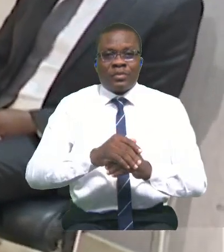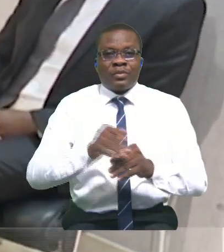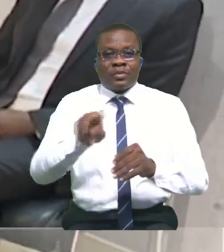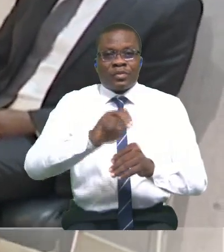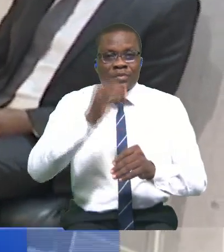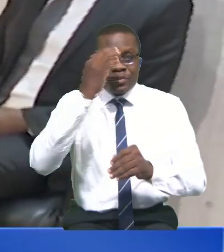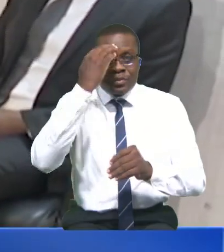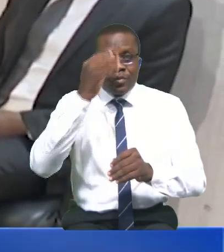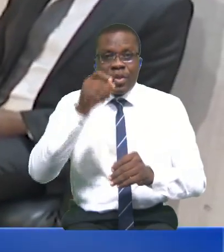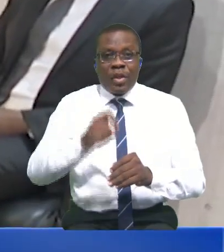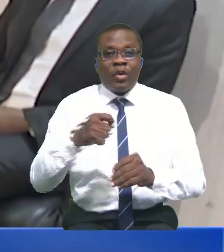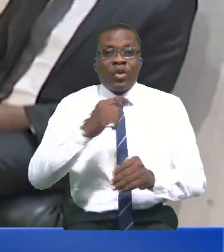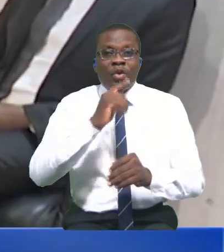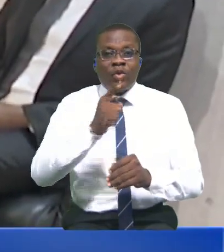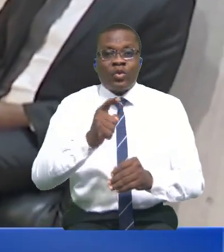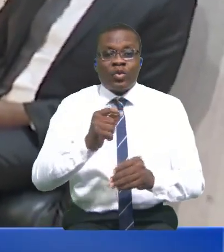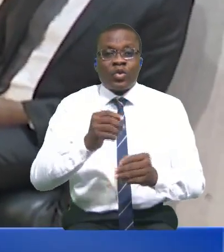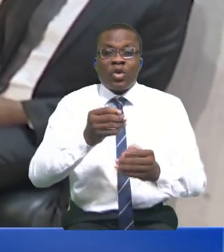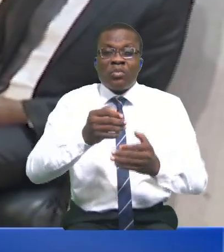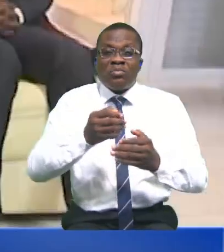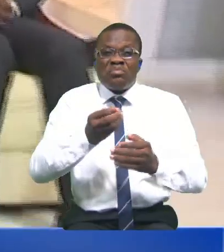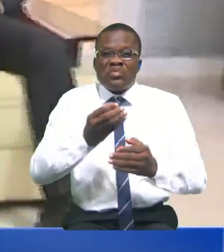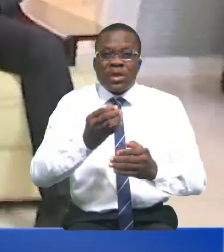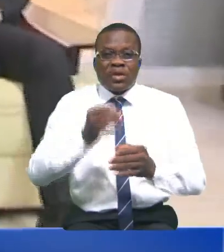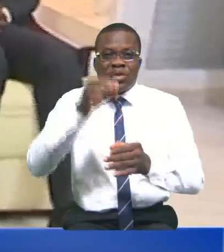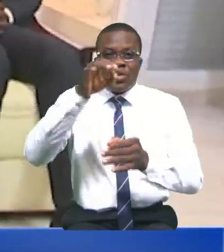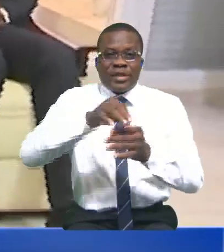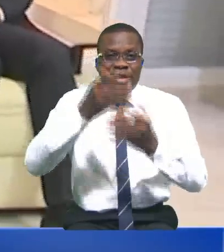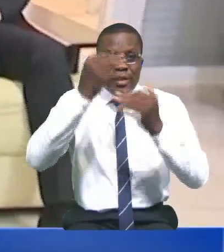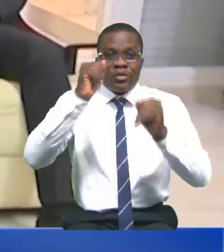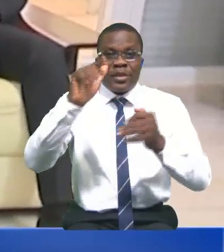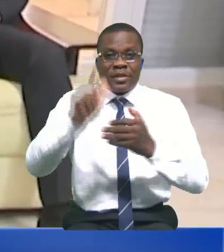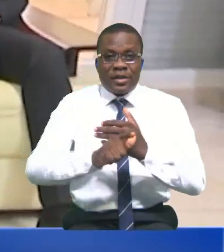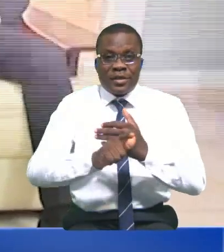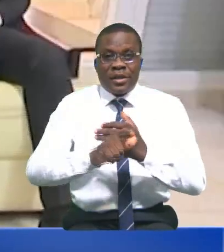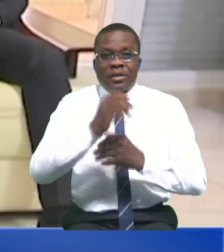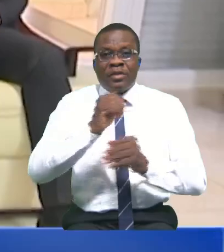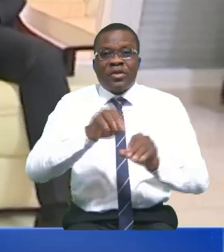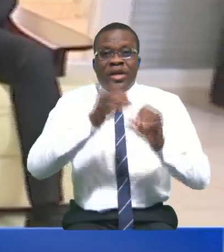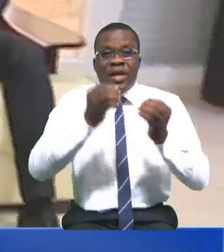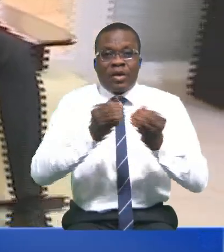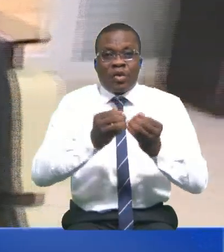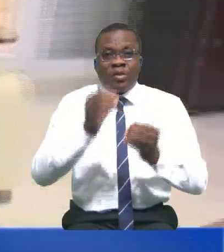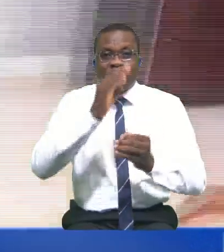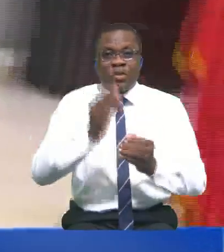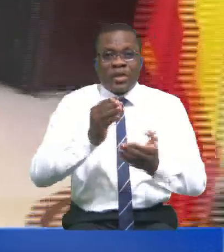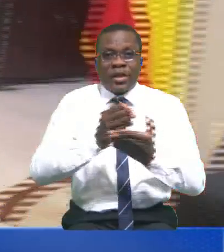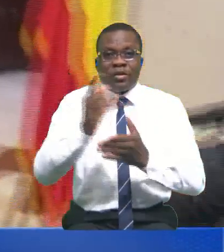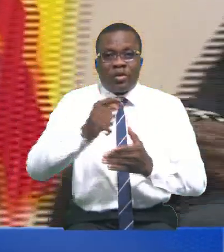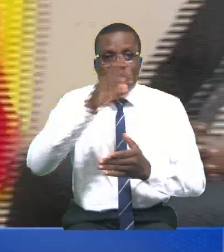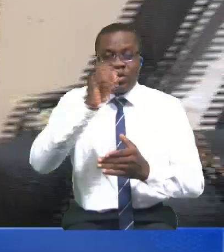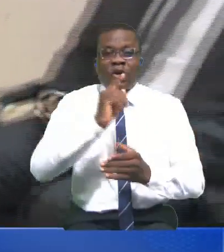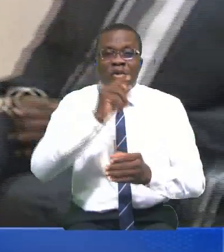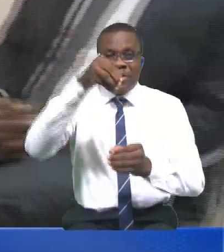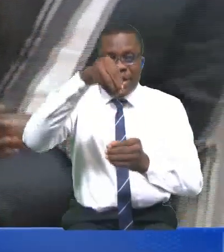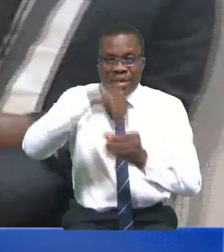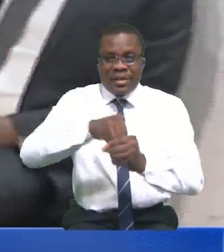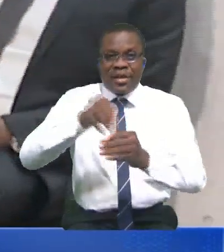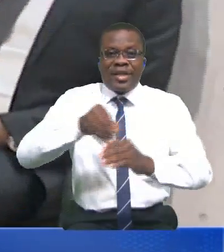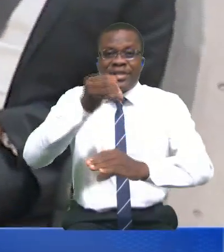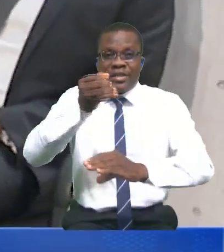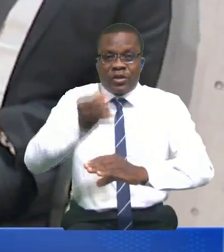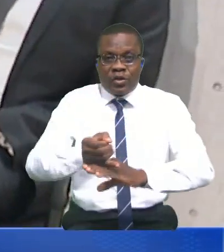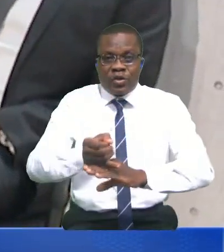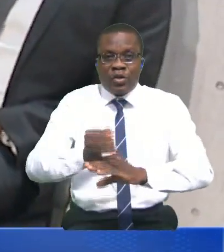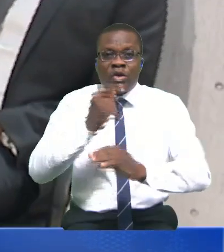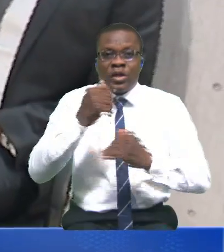que nous sommes à la veille des élections présidentielle et la commission béninoise des droits de l'homme fait partie des institutions qui ont